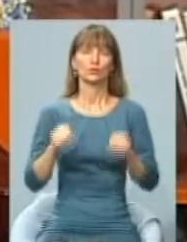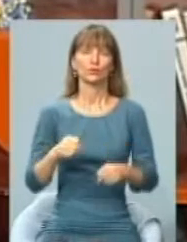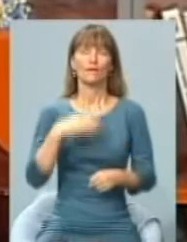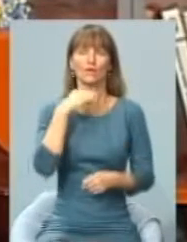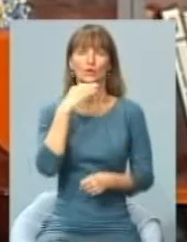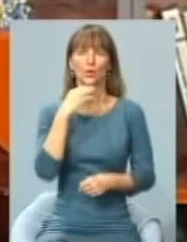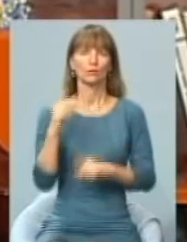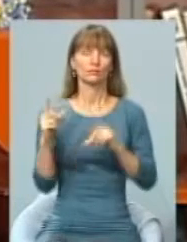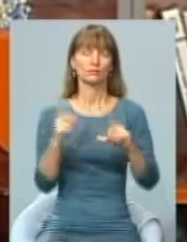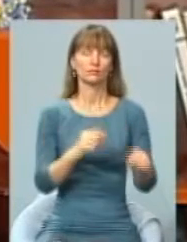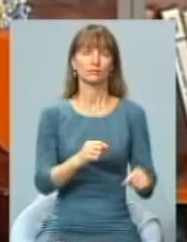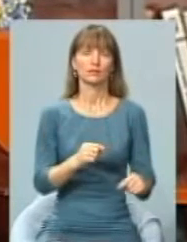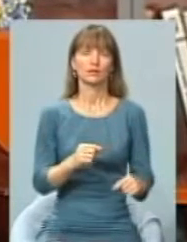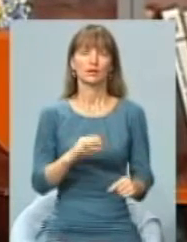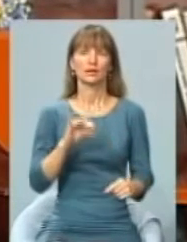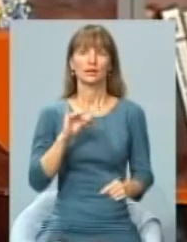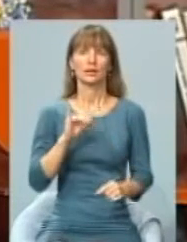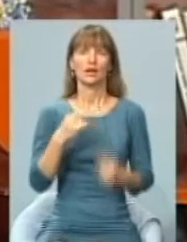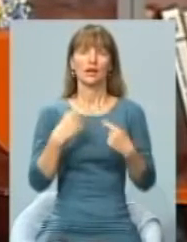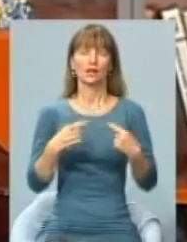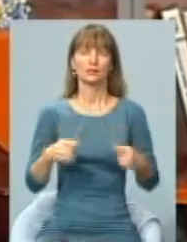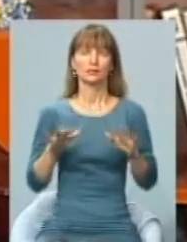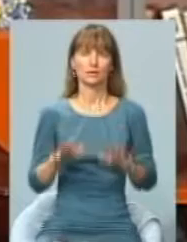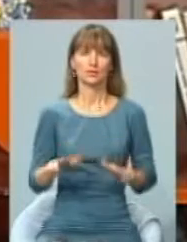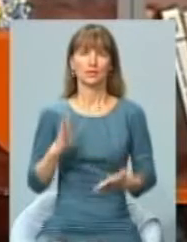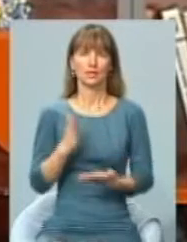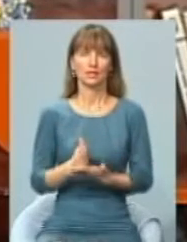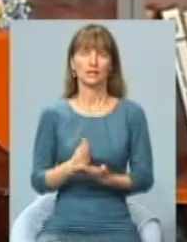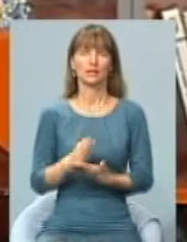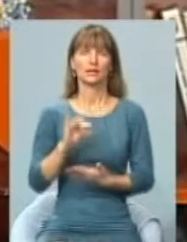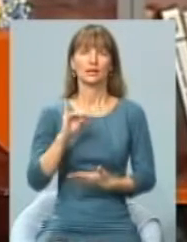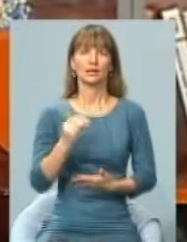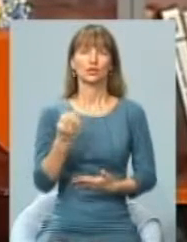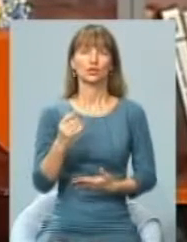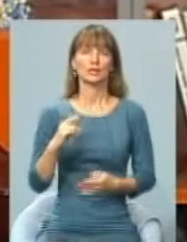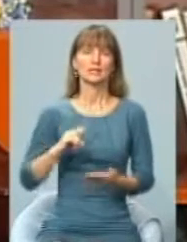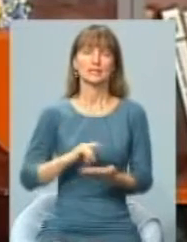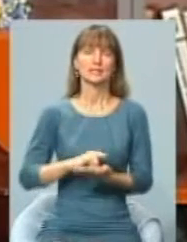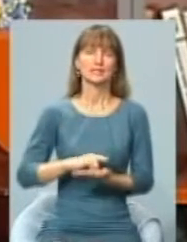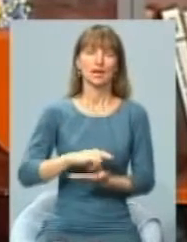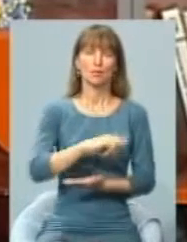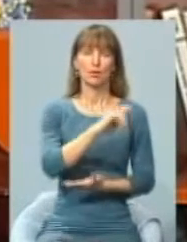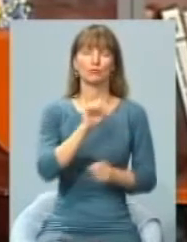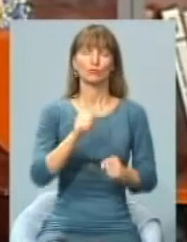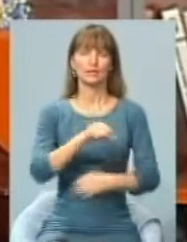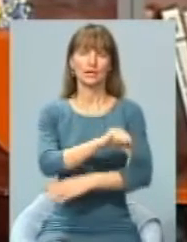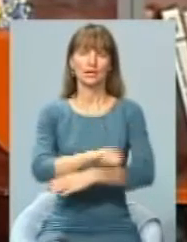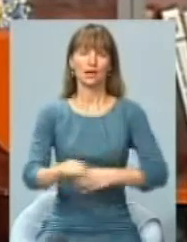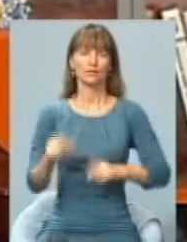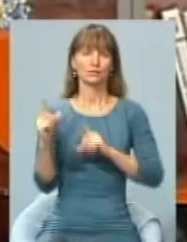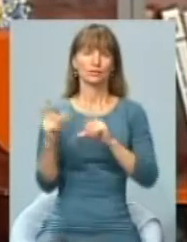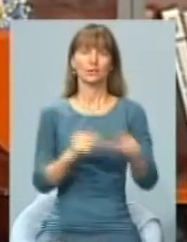школу доїхати, там, в різні міста їздити. І ще самоліт, можна там за границю